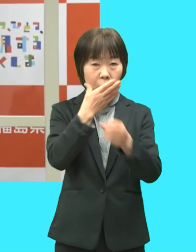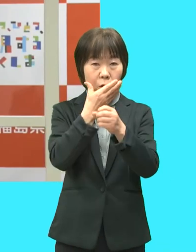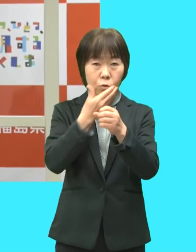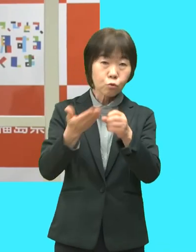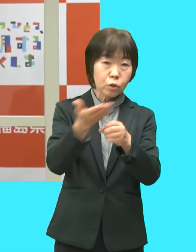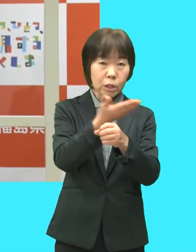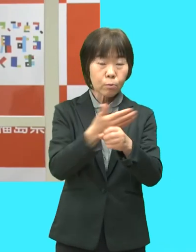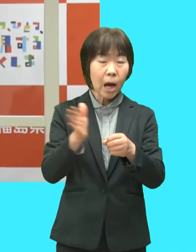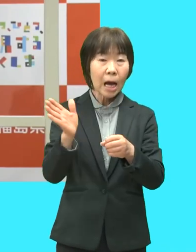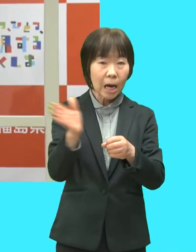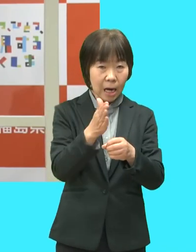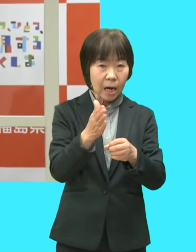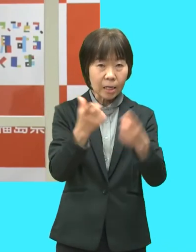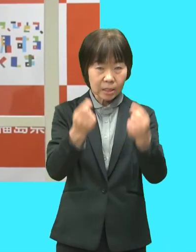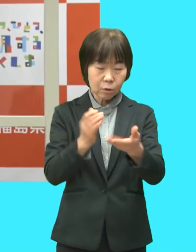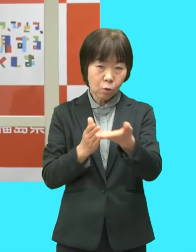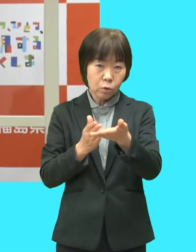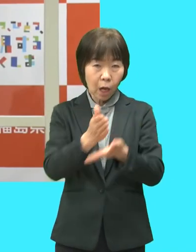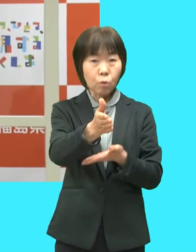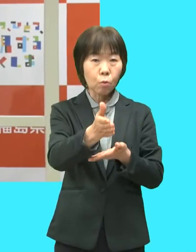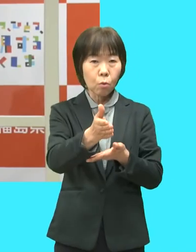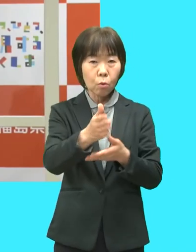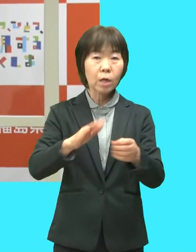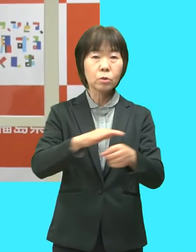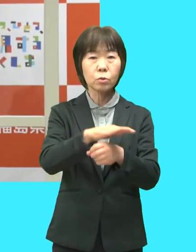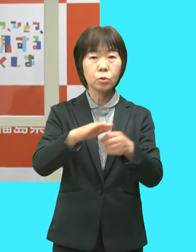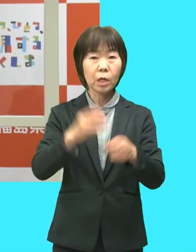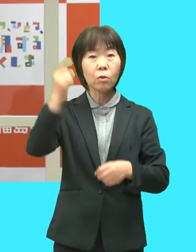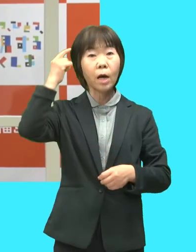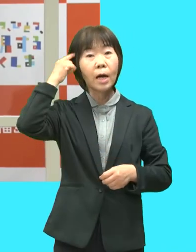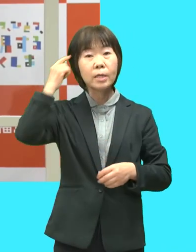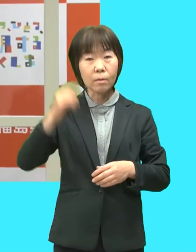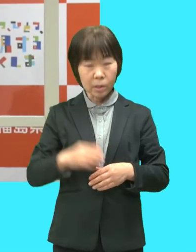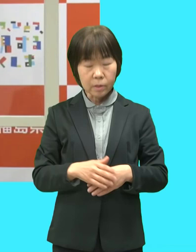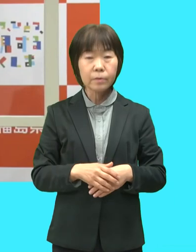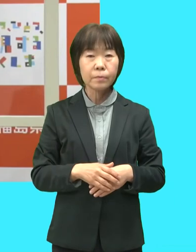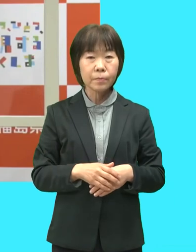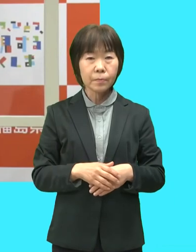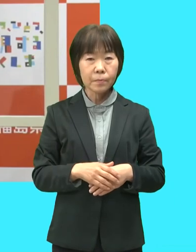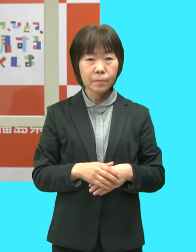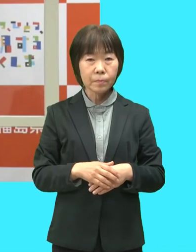からしっかりスタートすることが何よりも重要だと考えております。